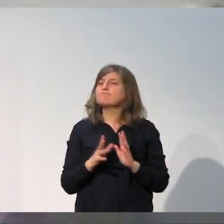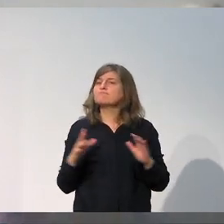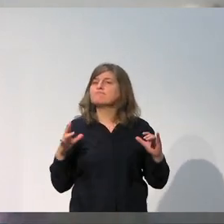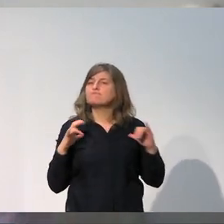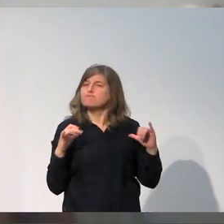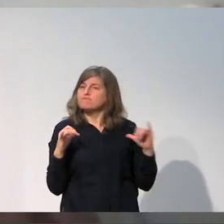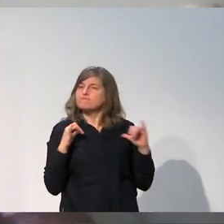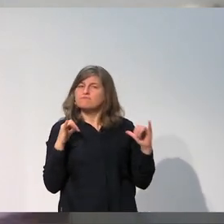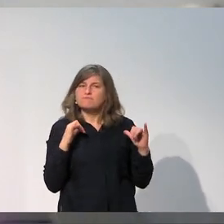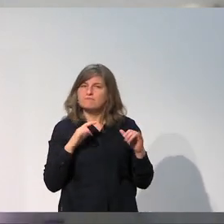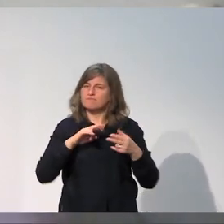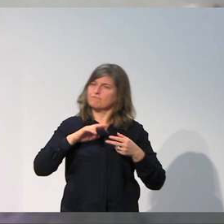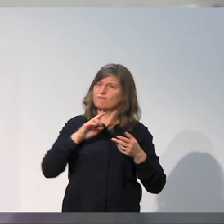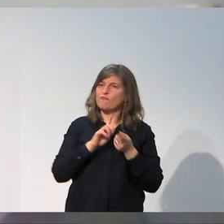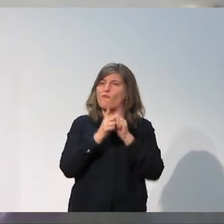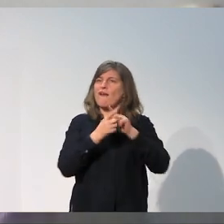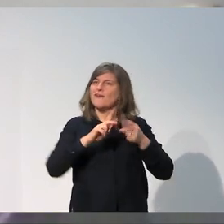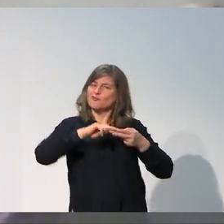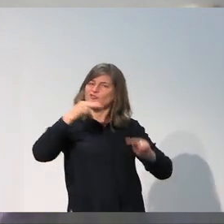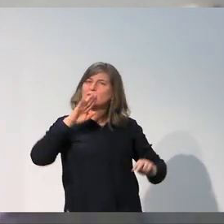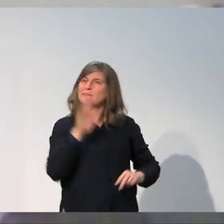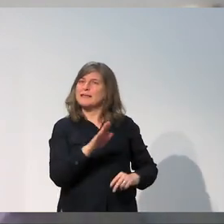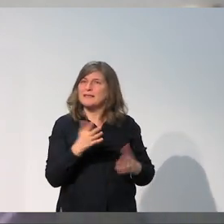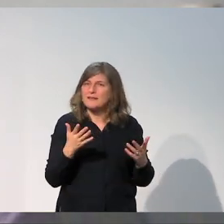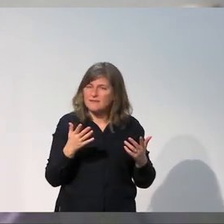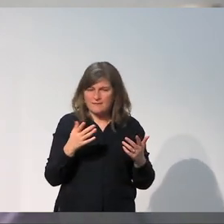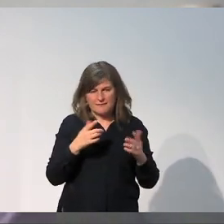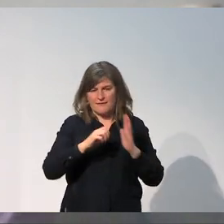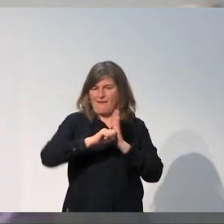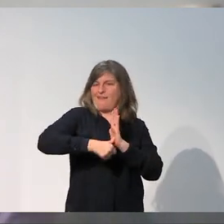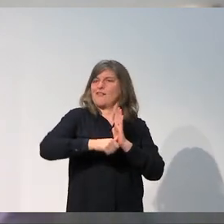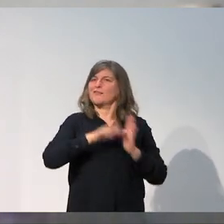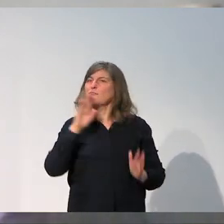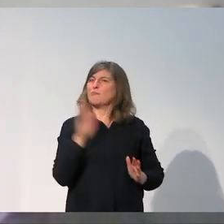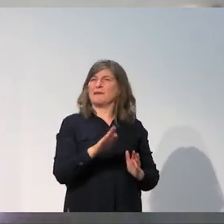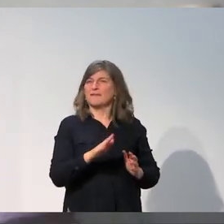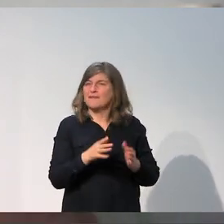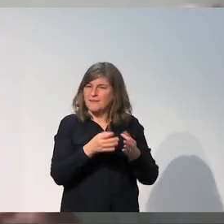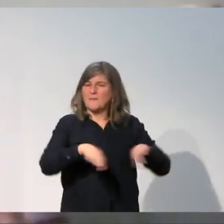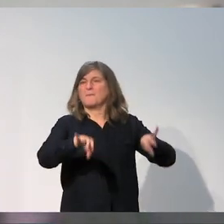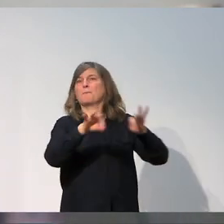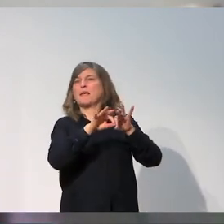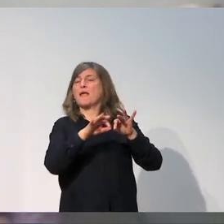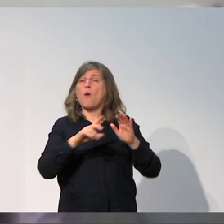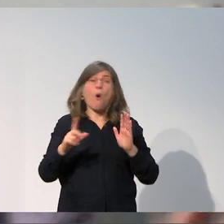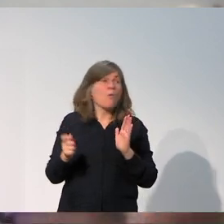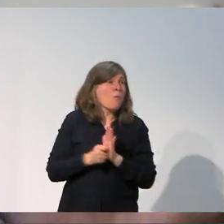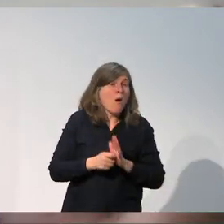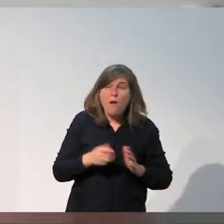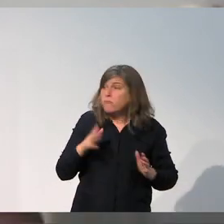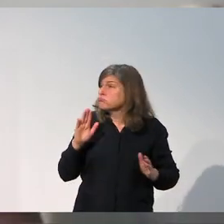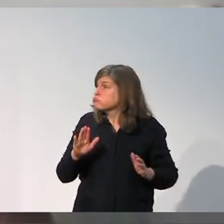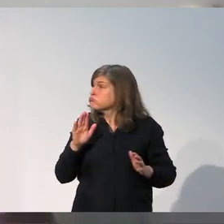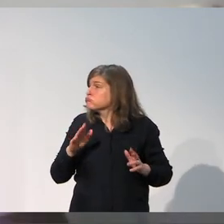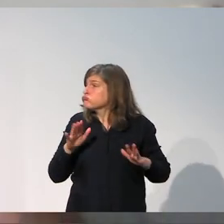de peuple, si bien que ça devient une sorte d'idiosyncrasie même du pays. Au point qu'au bout d'un moment, ben voilà, t'es plus au